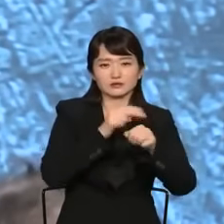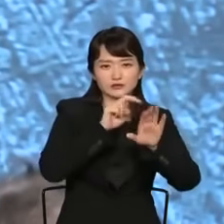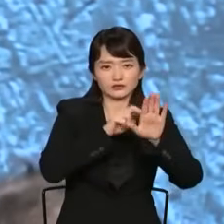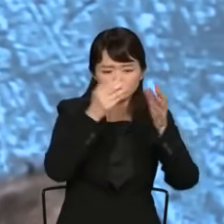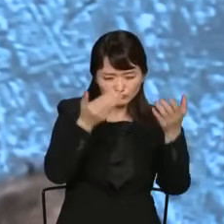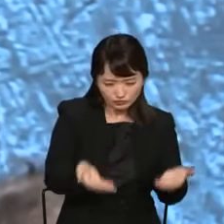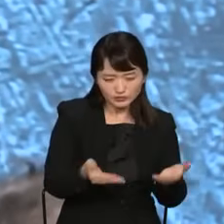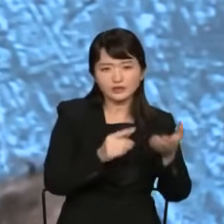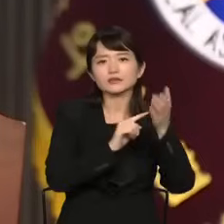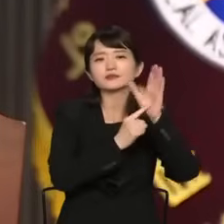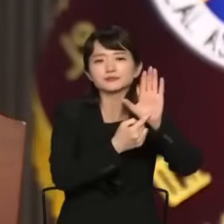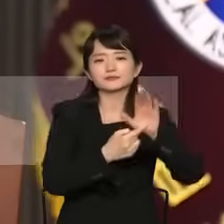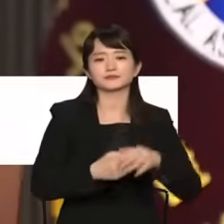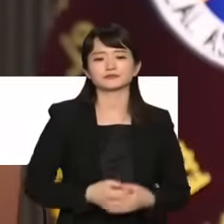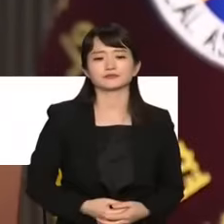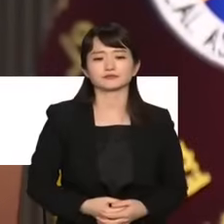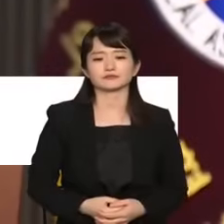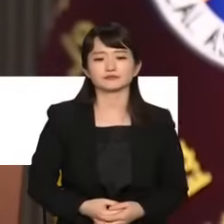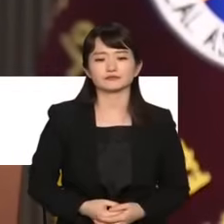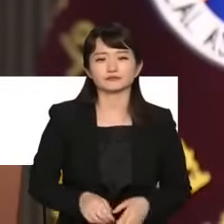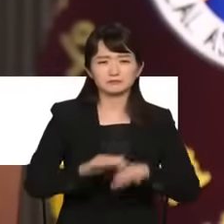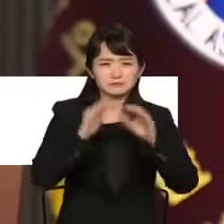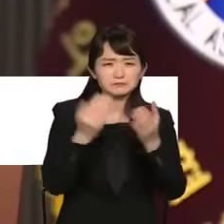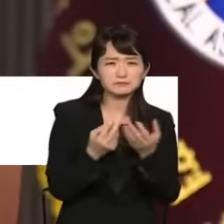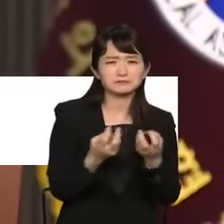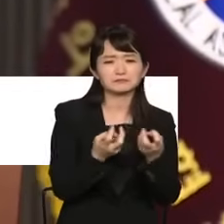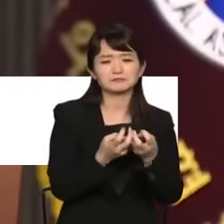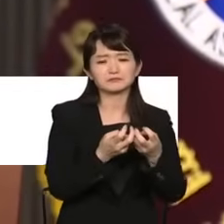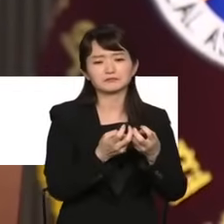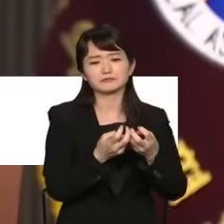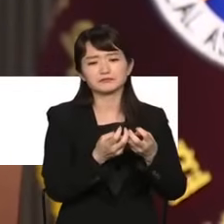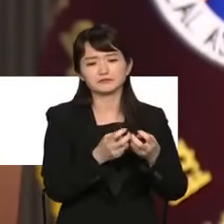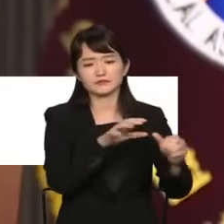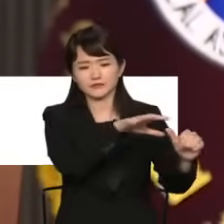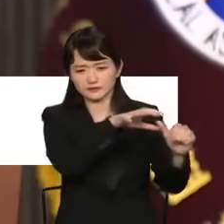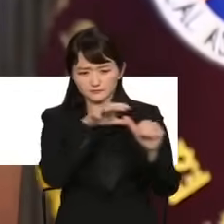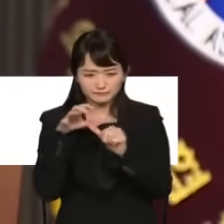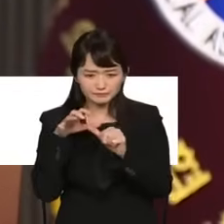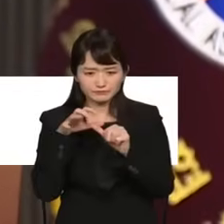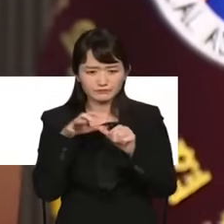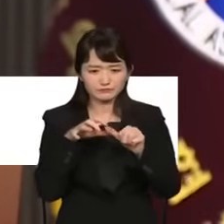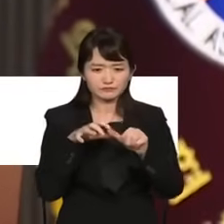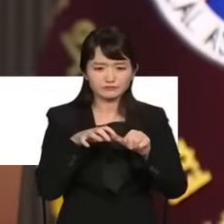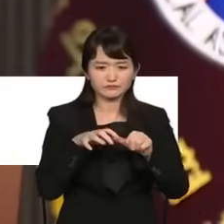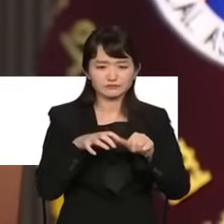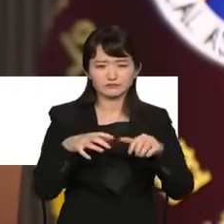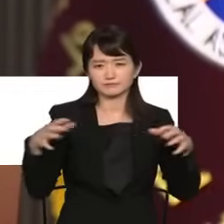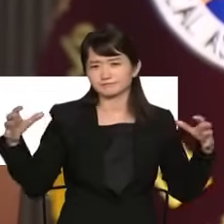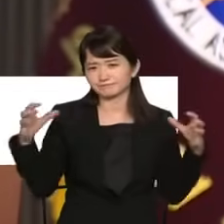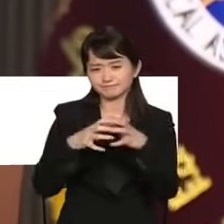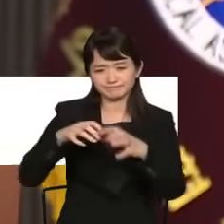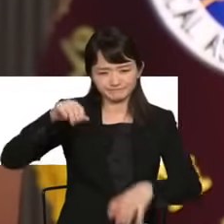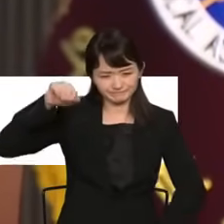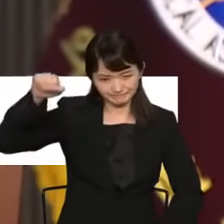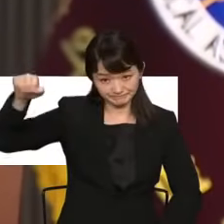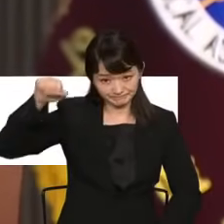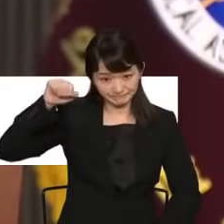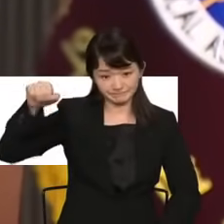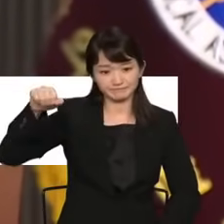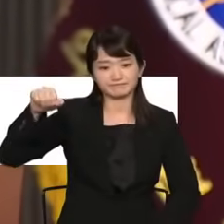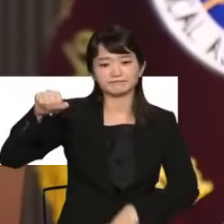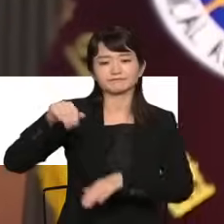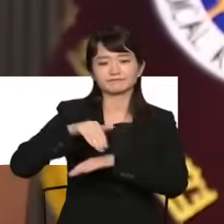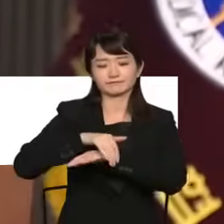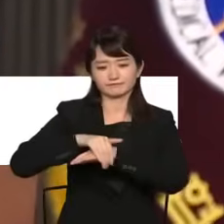밝혔습니다. 모든 수단과 방법을 총동원한 총력투쟁을